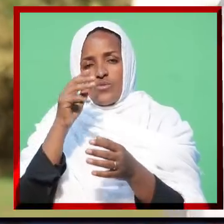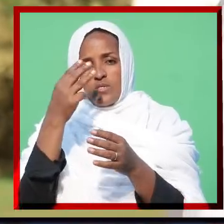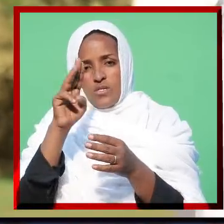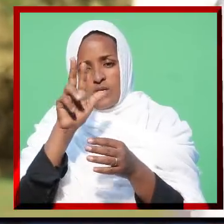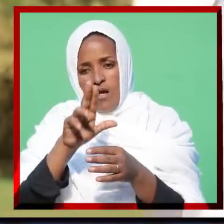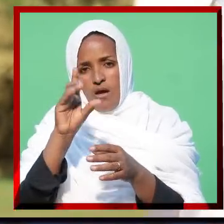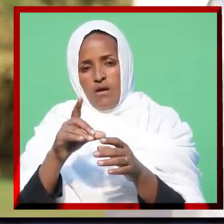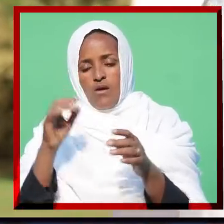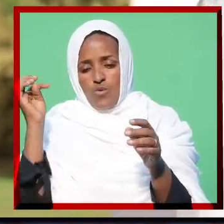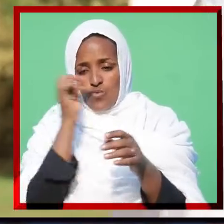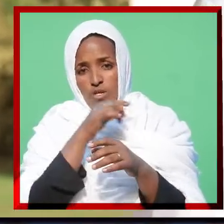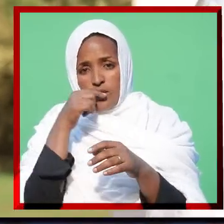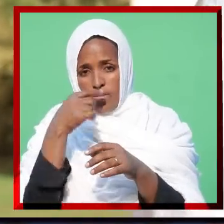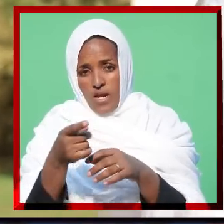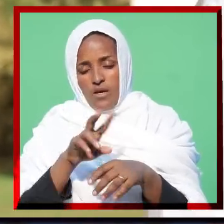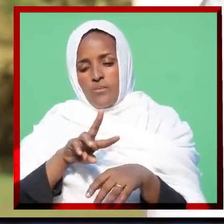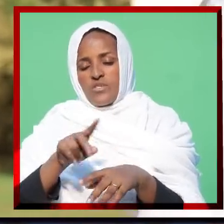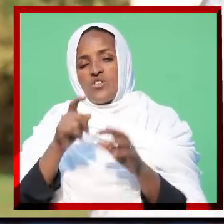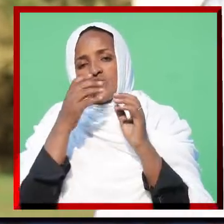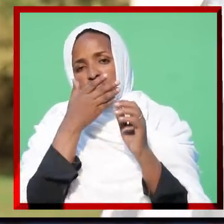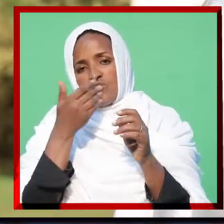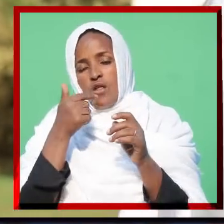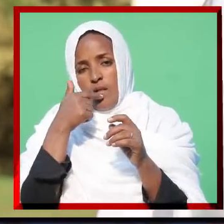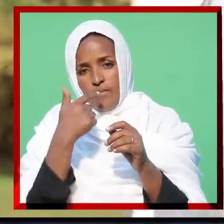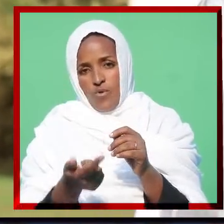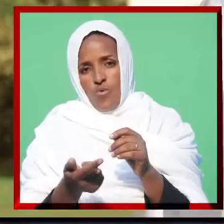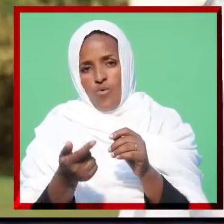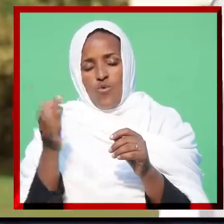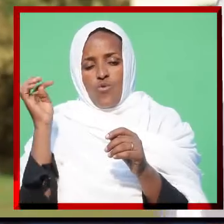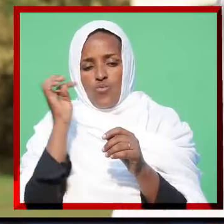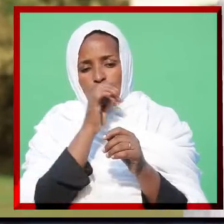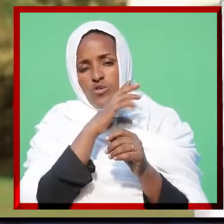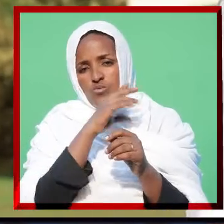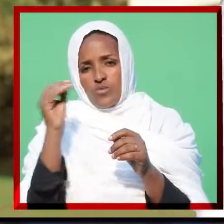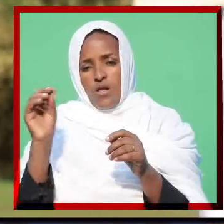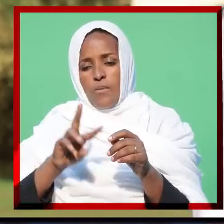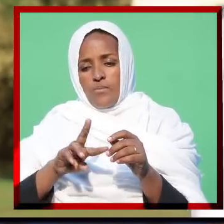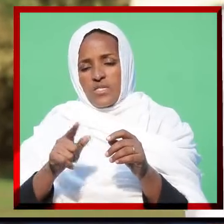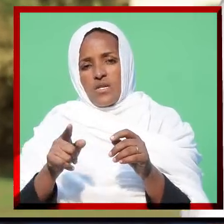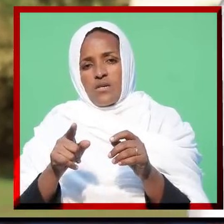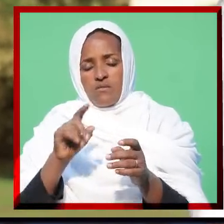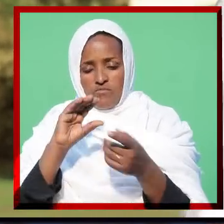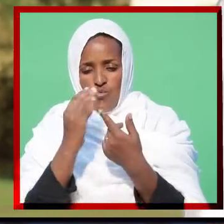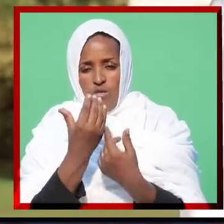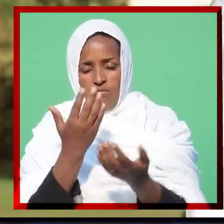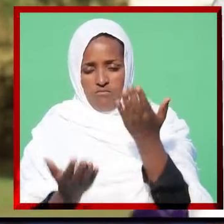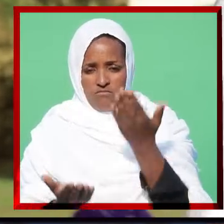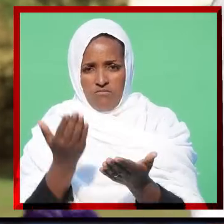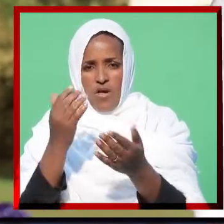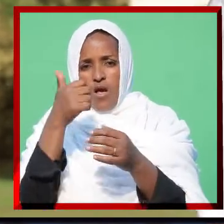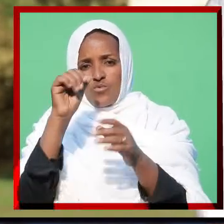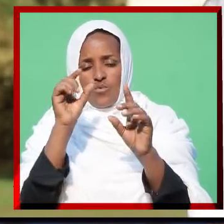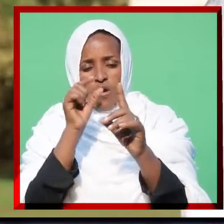ሲራክ ሐሰት ከመናገር መስረቅ ይሻላል ብሎ ሐሰትንና መስረቅን አነጻጽሮ